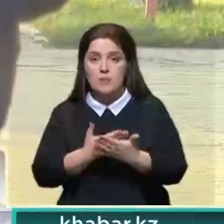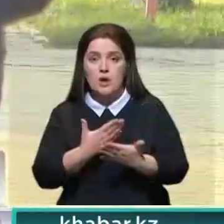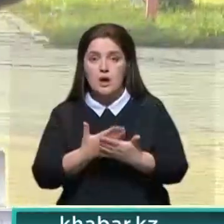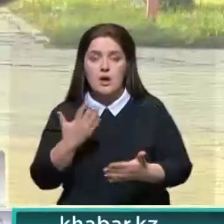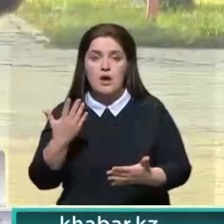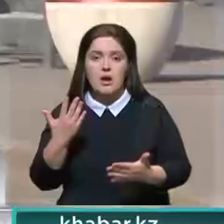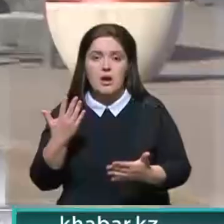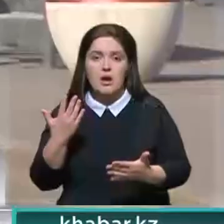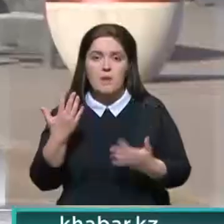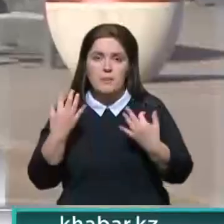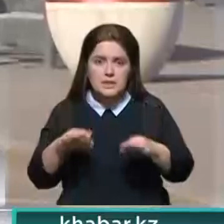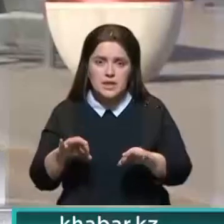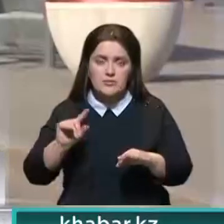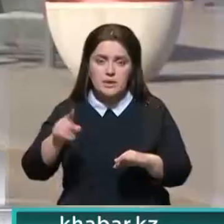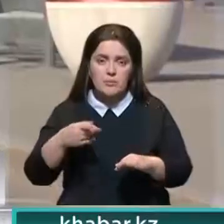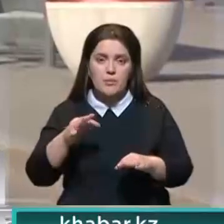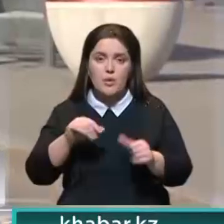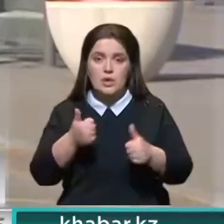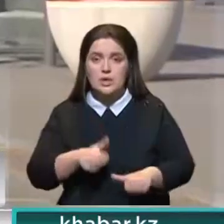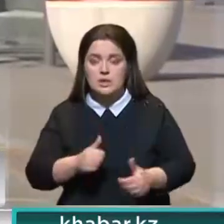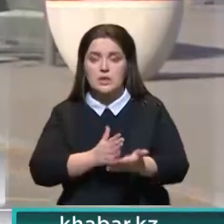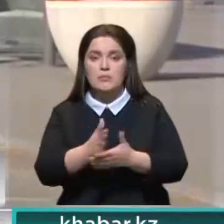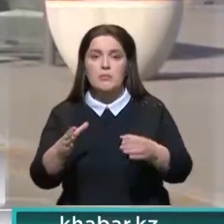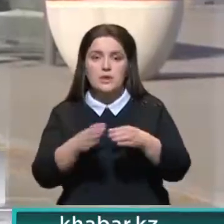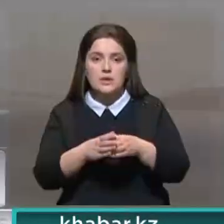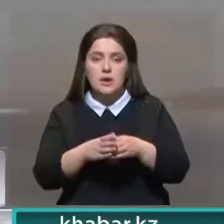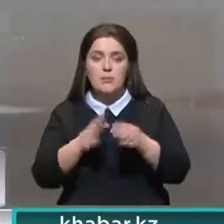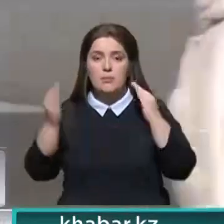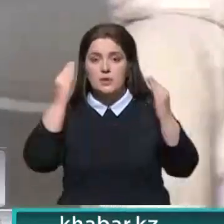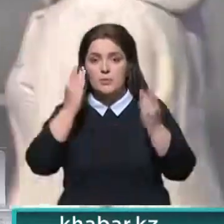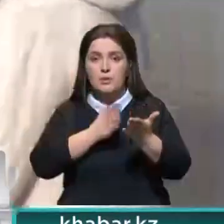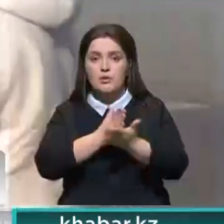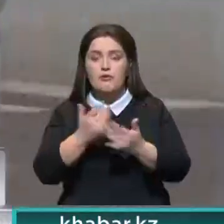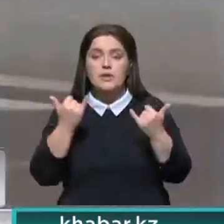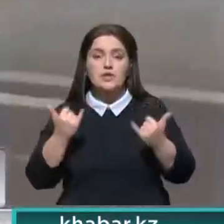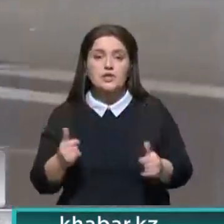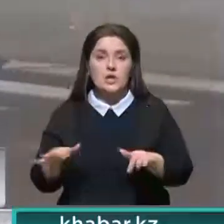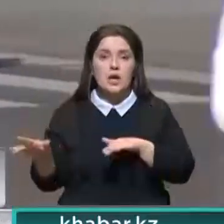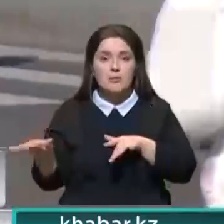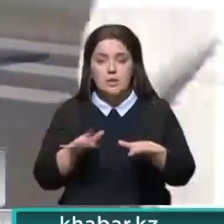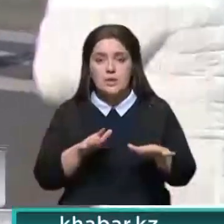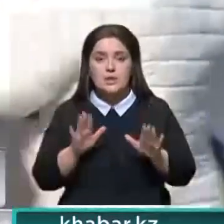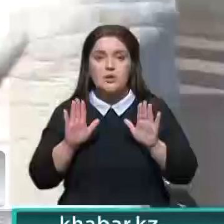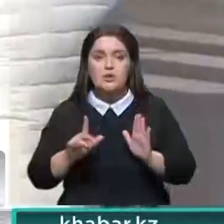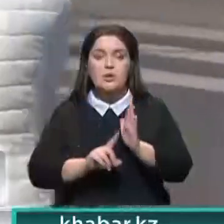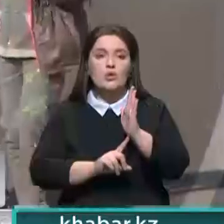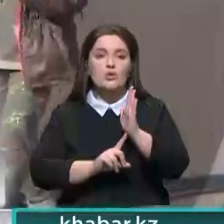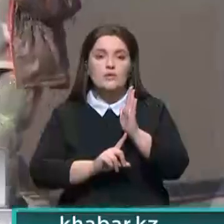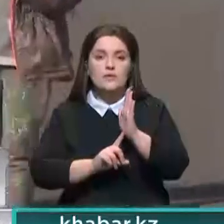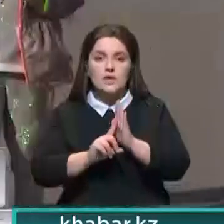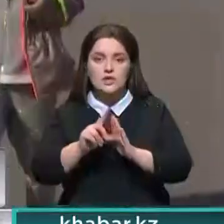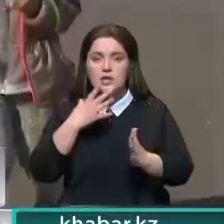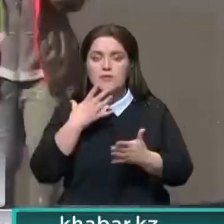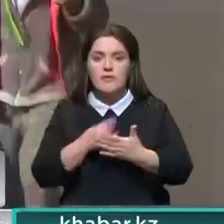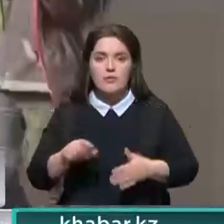демонстрирует послабление в требованиях по регистрации политических партий. Но, по мнению политологов, сейчас процесс находится лишь